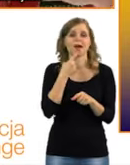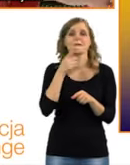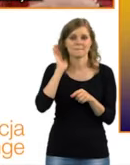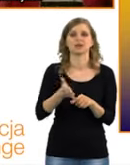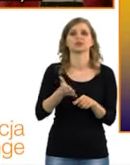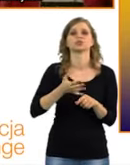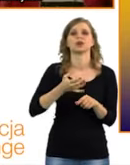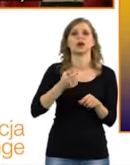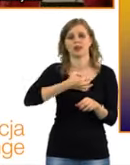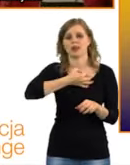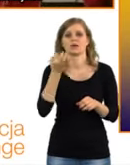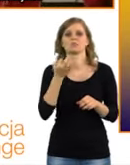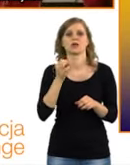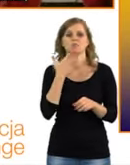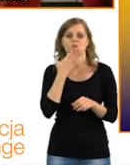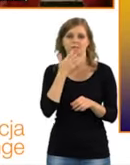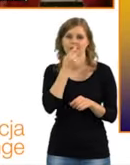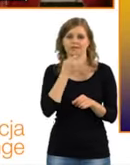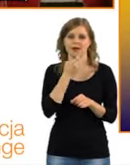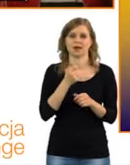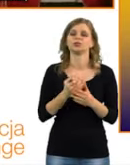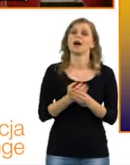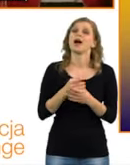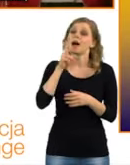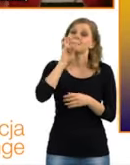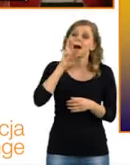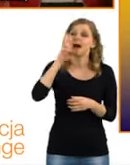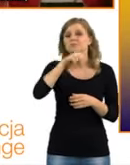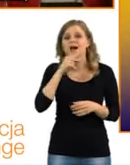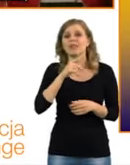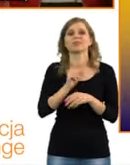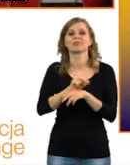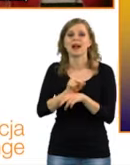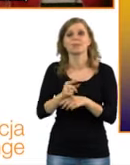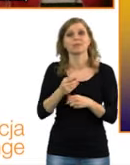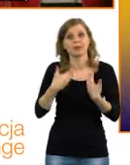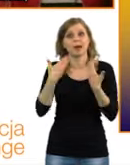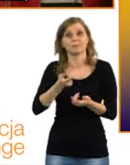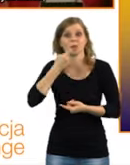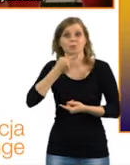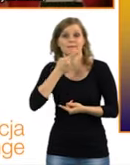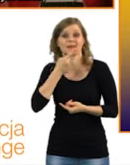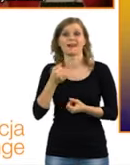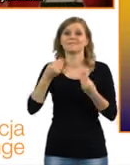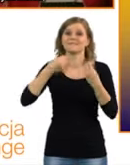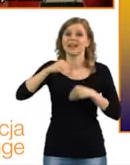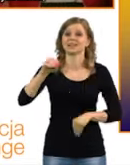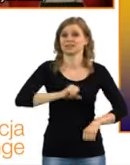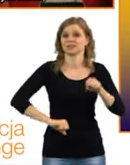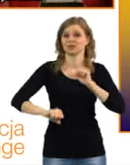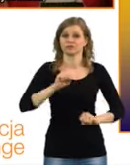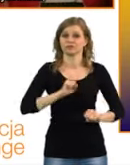artykulacyjne będą sprawniejsze. Dla rodziców, terapeutów kolejna podpowiedź. Im